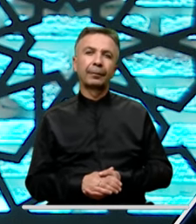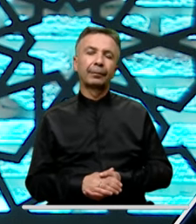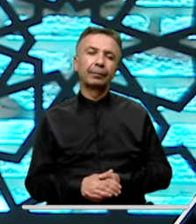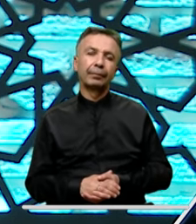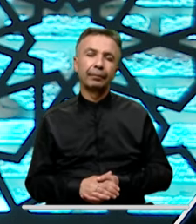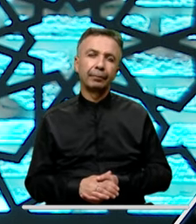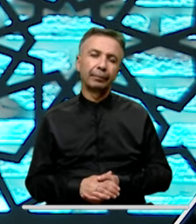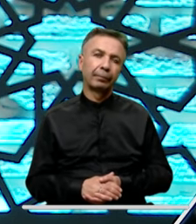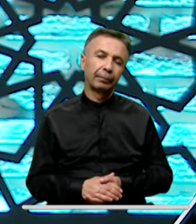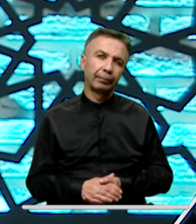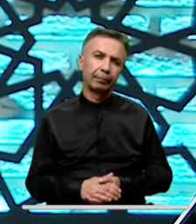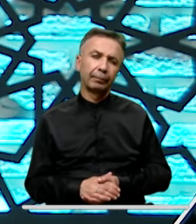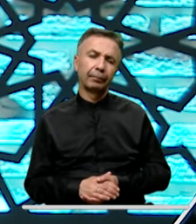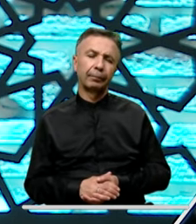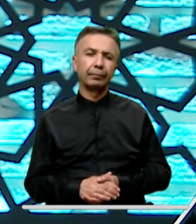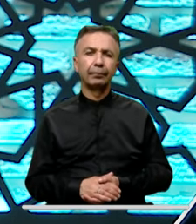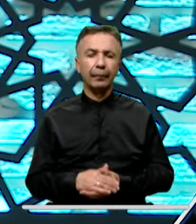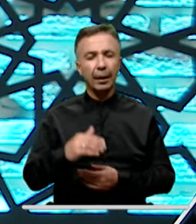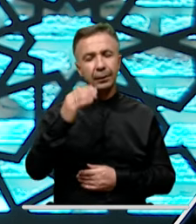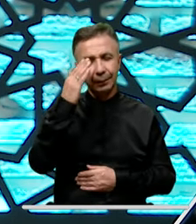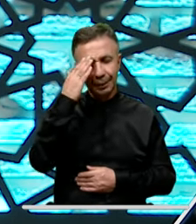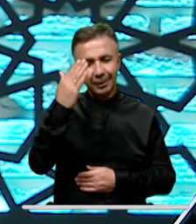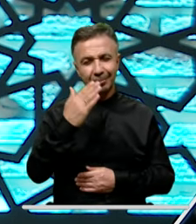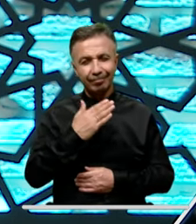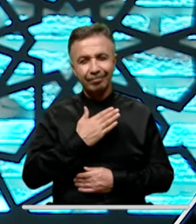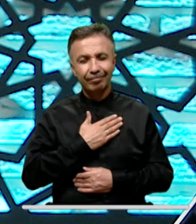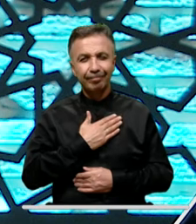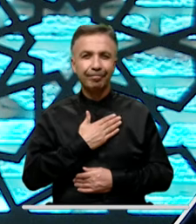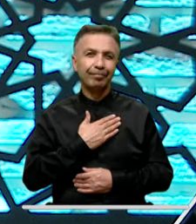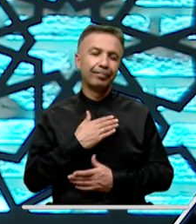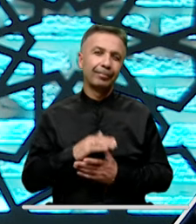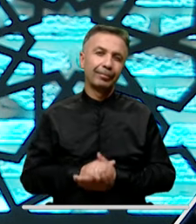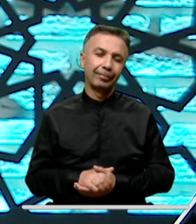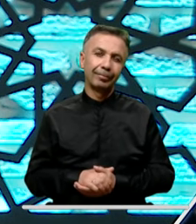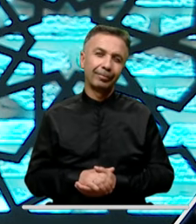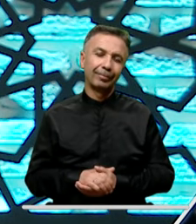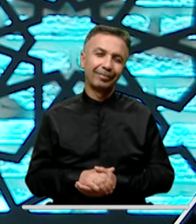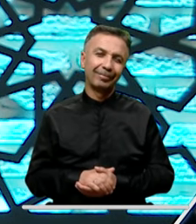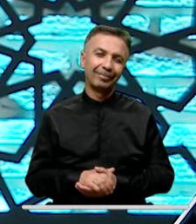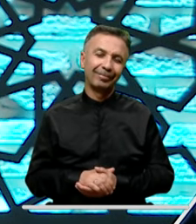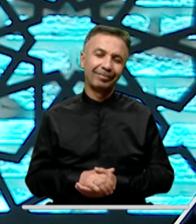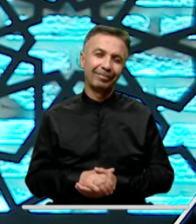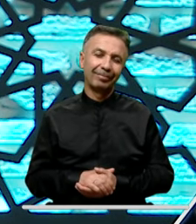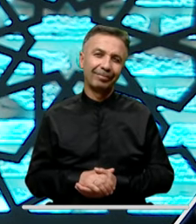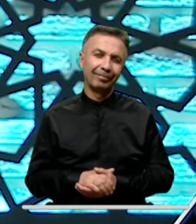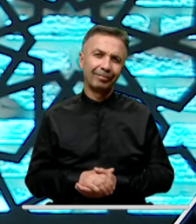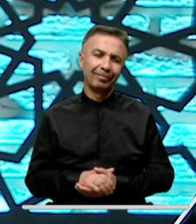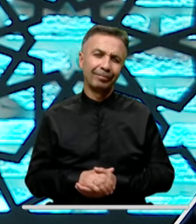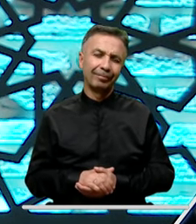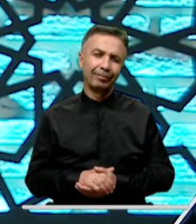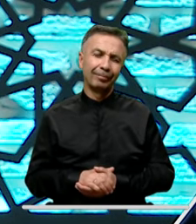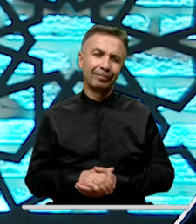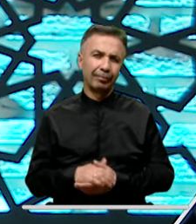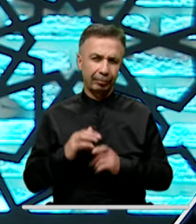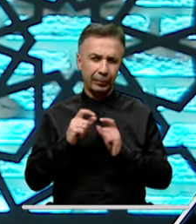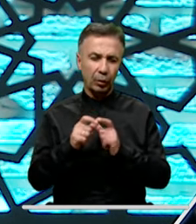efendim. Tamam hocam. Evet buyursunlar. Selamun aleyküm hocam. Ve aleyküm selam. Allah'ın selamı üzerinize olsun. Amin. Ben şöyle bir